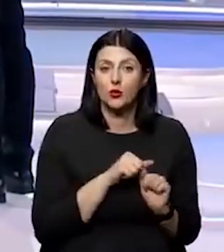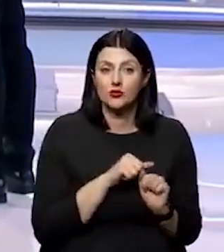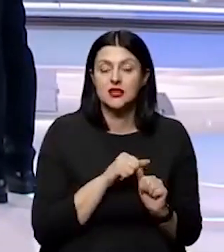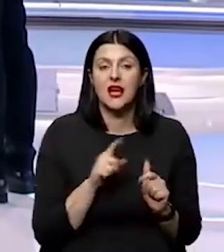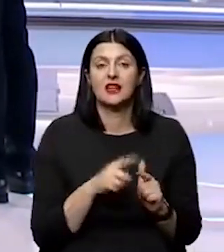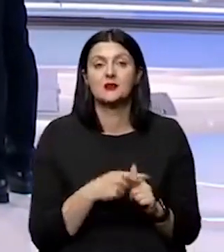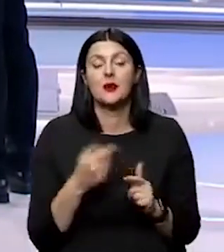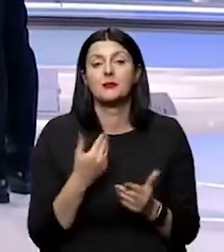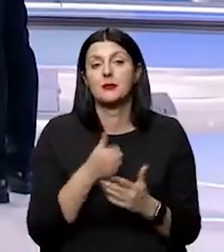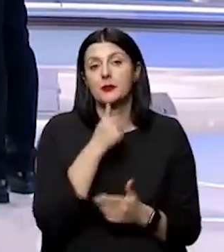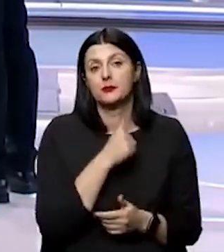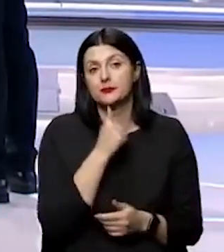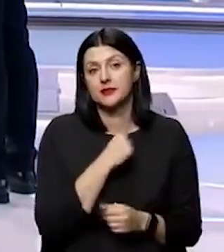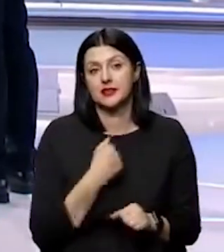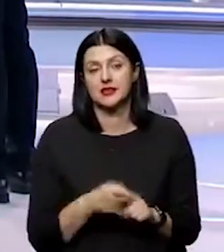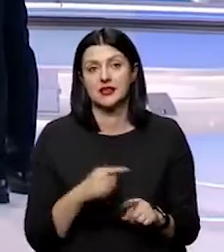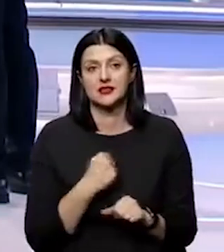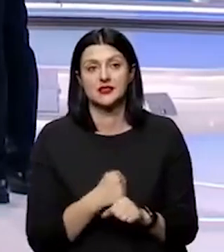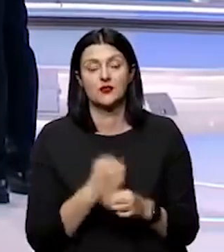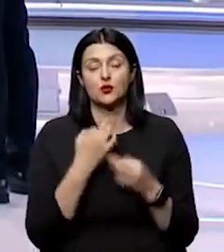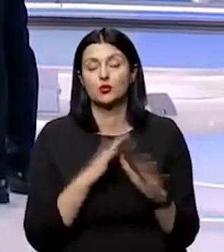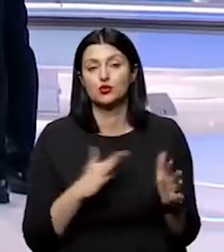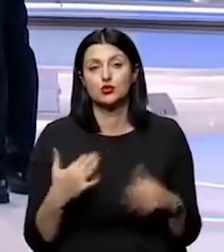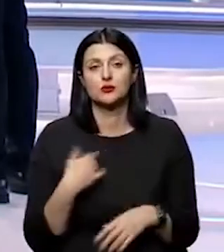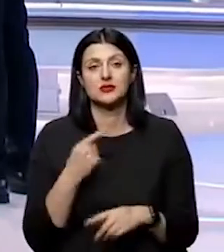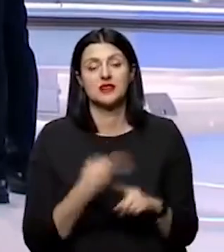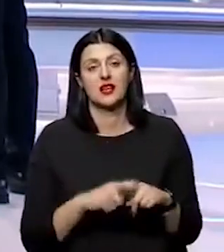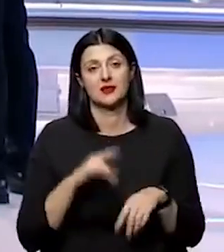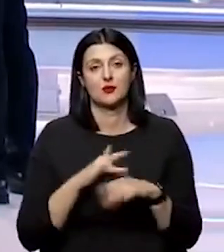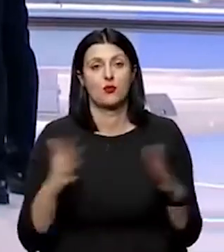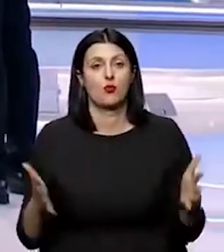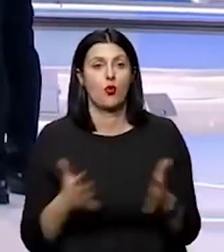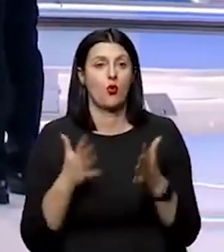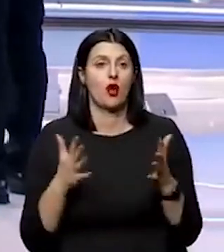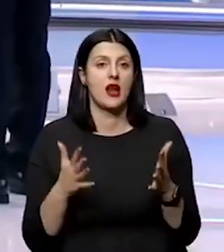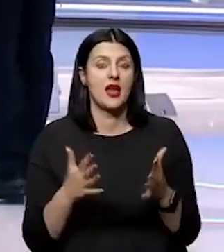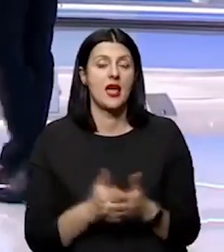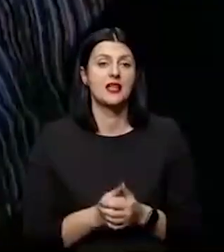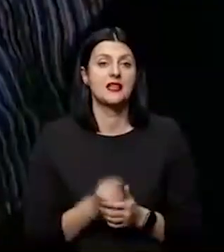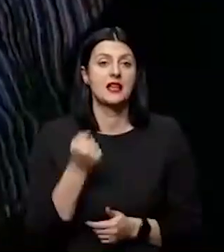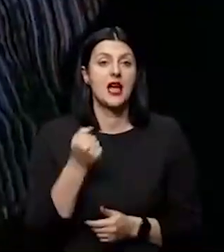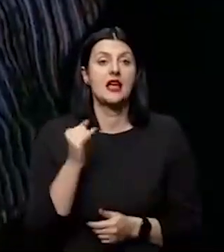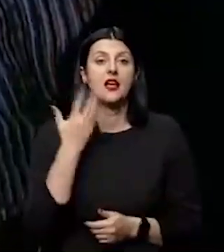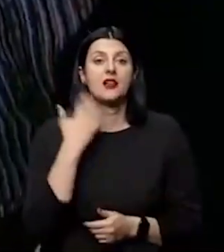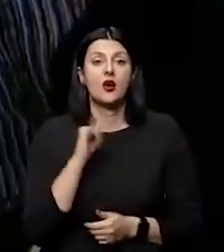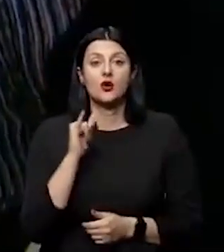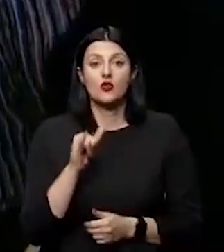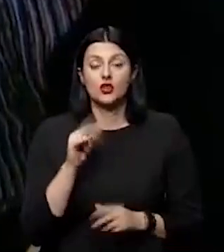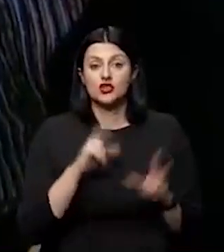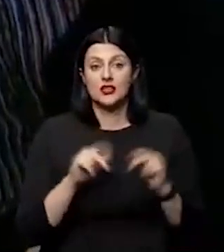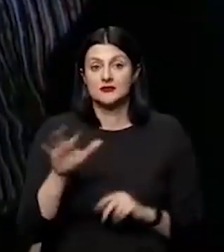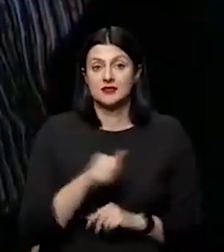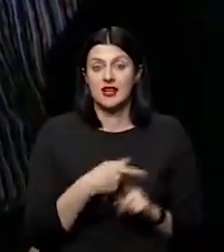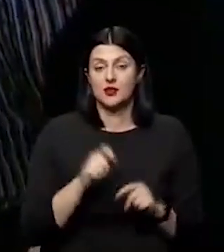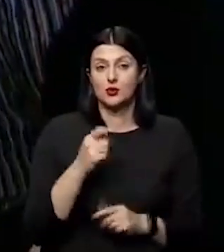мере, він попытається це зробити. В будь-якому випадку ми навіть за це болеємо. І коли у нього шанс забрати цей ключ, когда у него